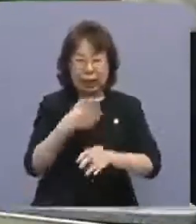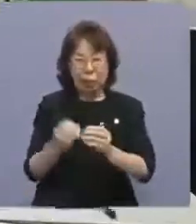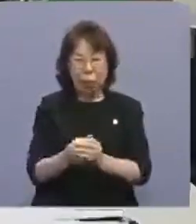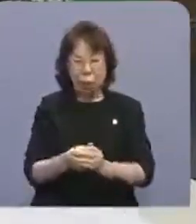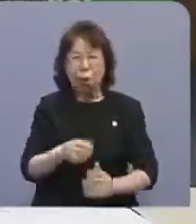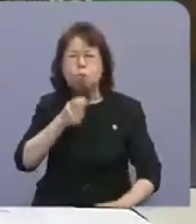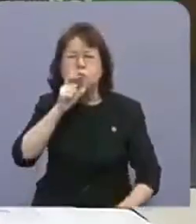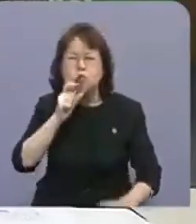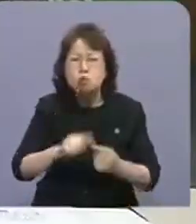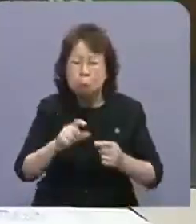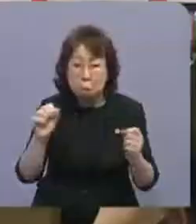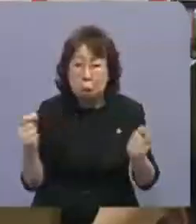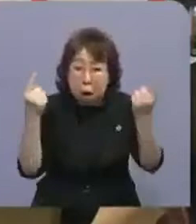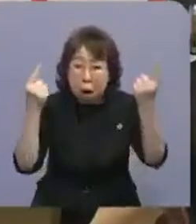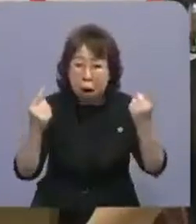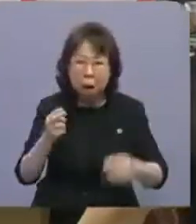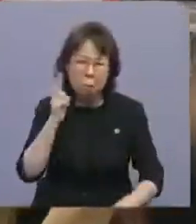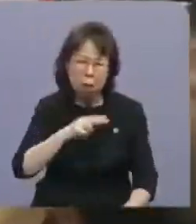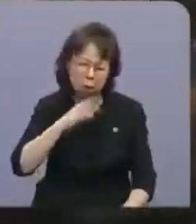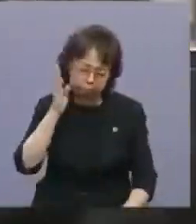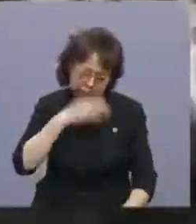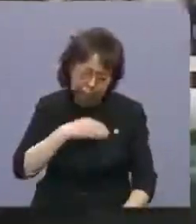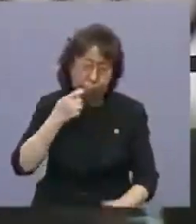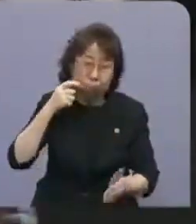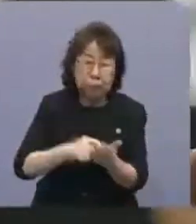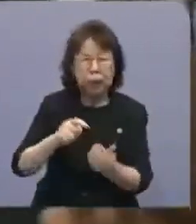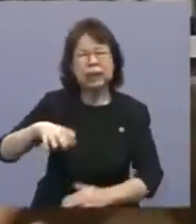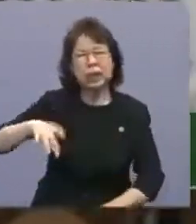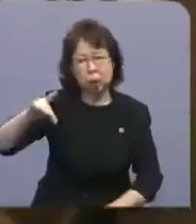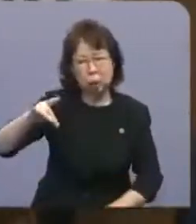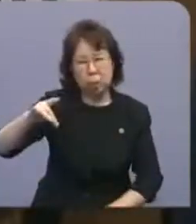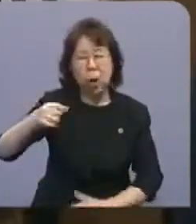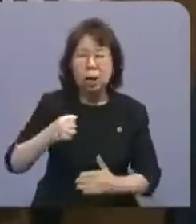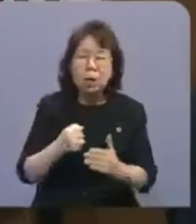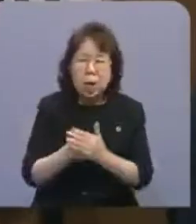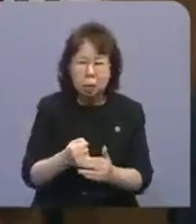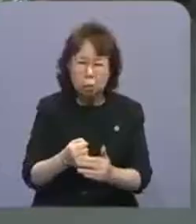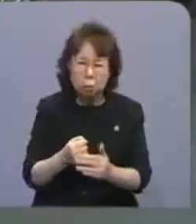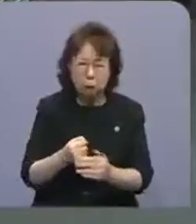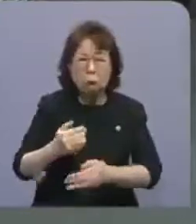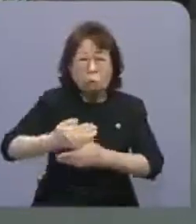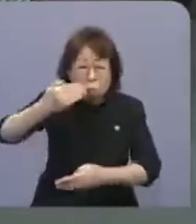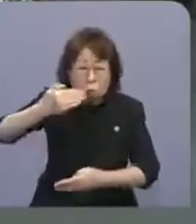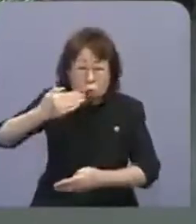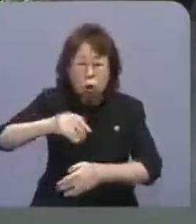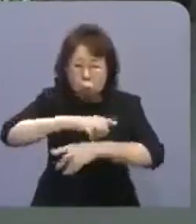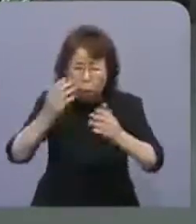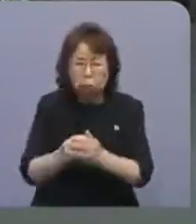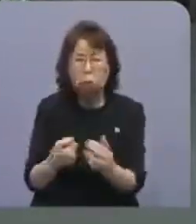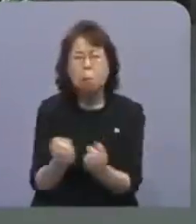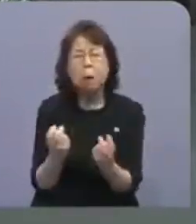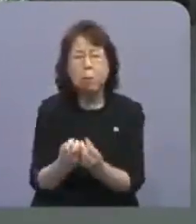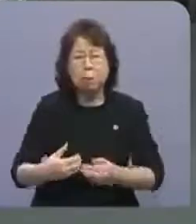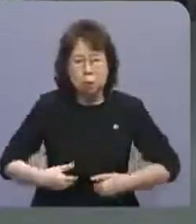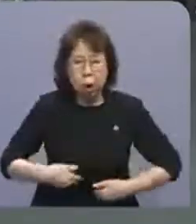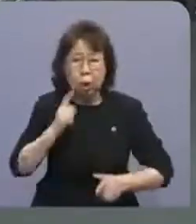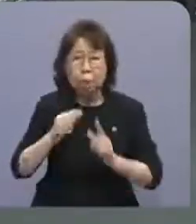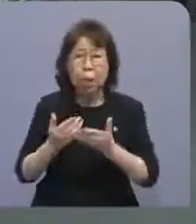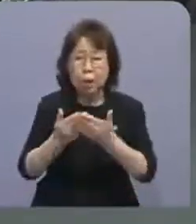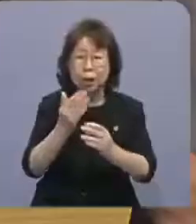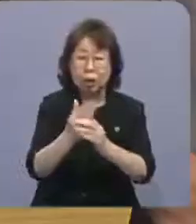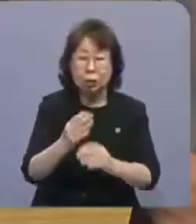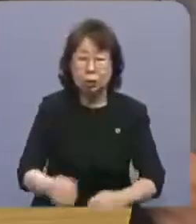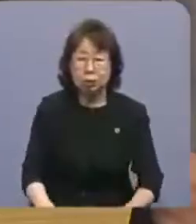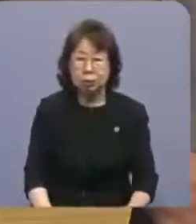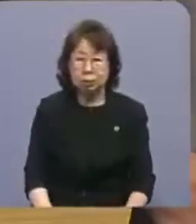동물에서 동시에 마이크로 시스틴 이 검출된 것은 이번이 처음 이라며 수문 개방 등 대안을 마련하라 고 초코 있습니다 고도정수처리